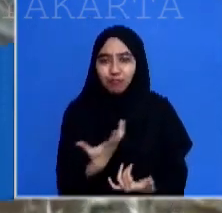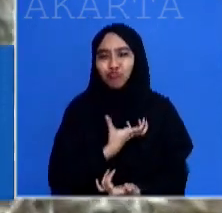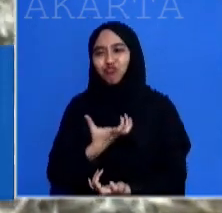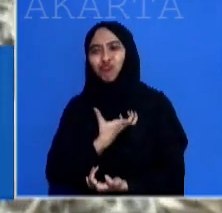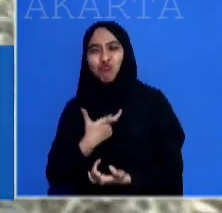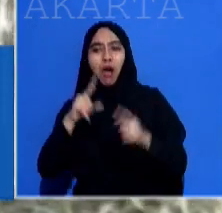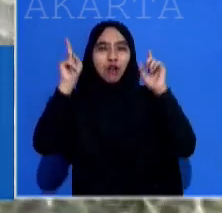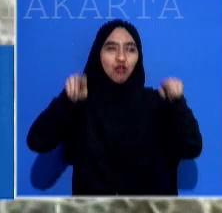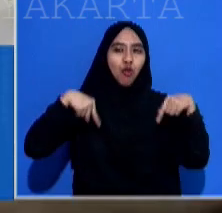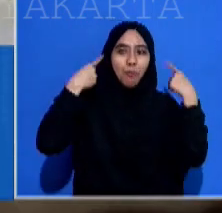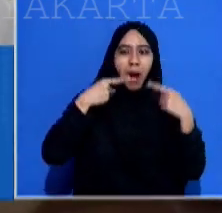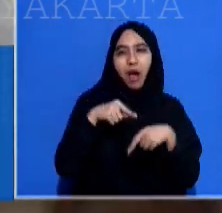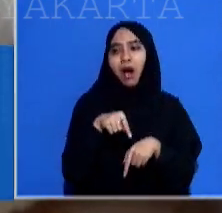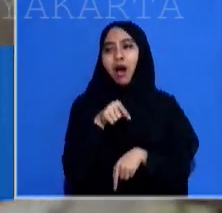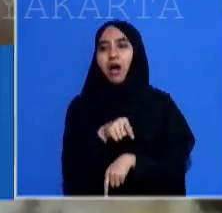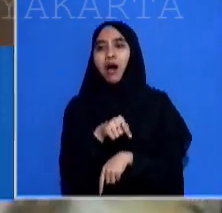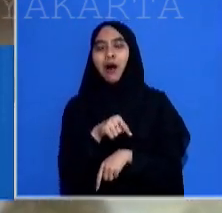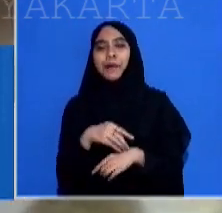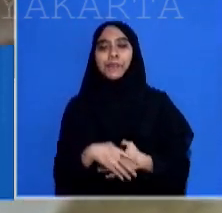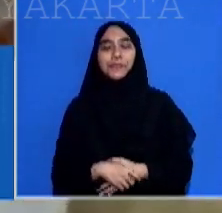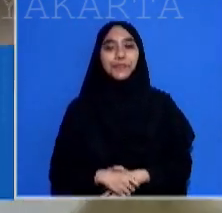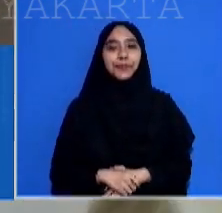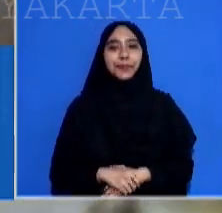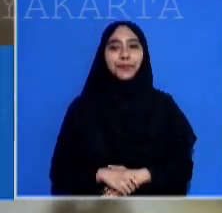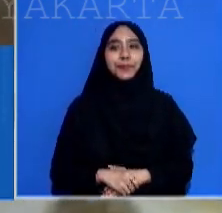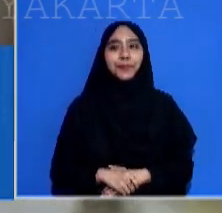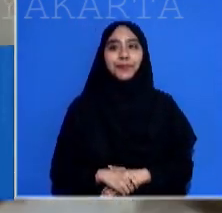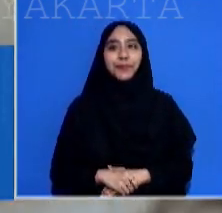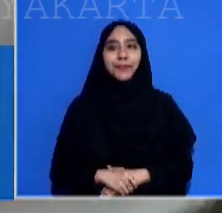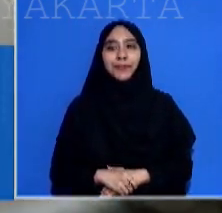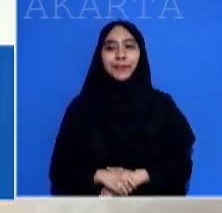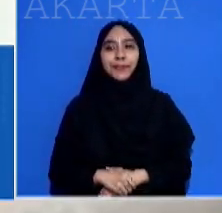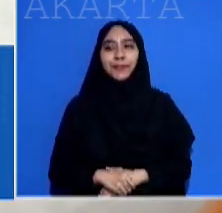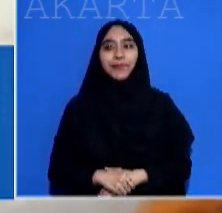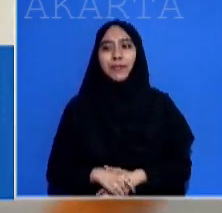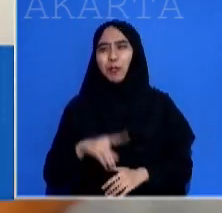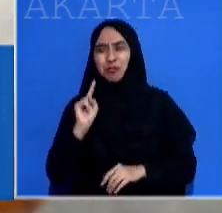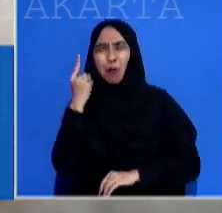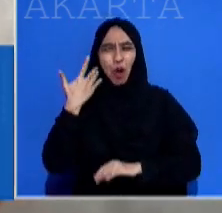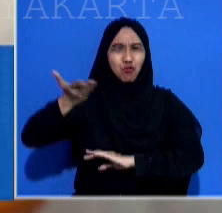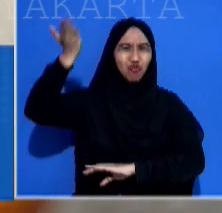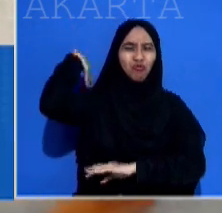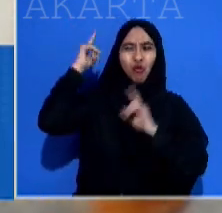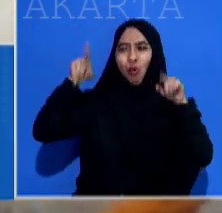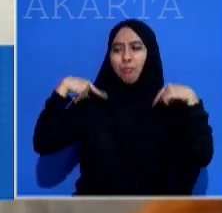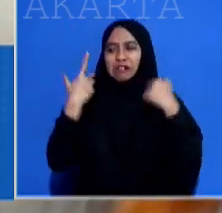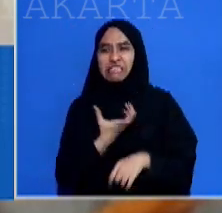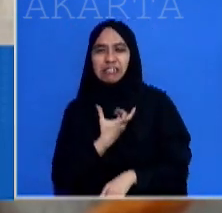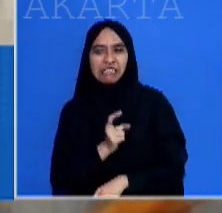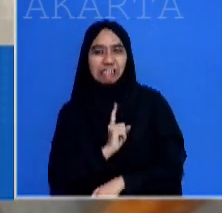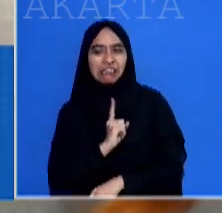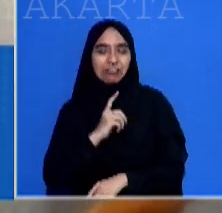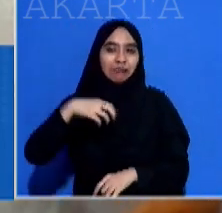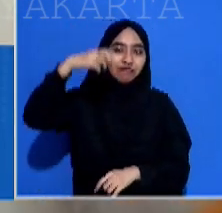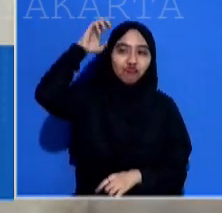mliginipun jenis domba gembel. Milo pikanipun inggih namung nyukur domba kagunganipun kemawon. Ananging lajeng kathah